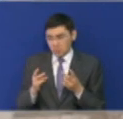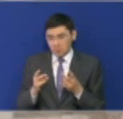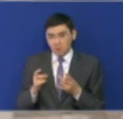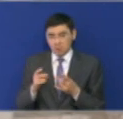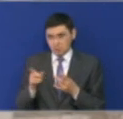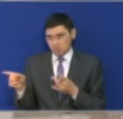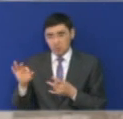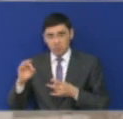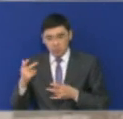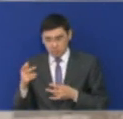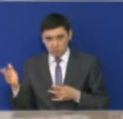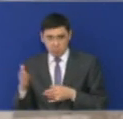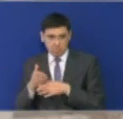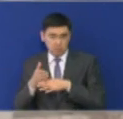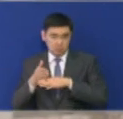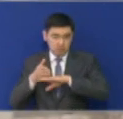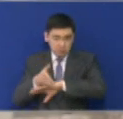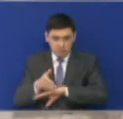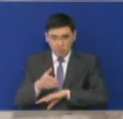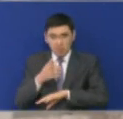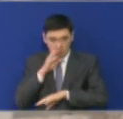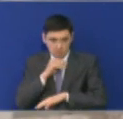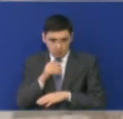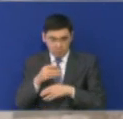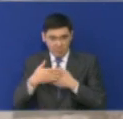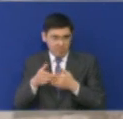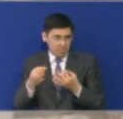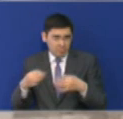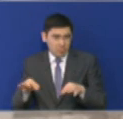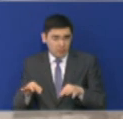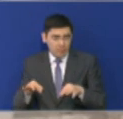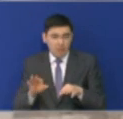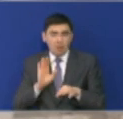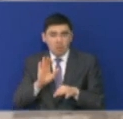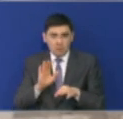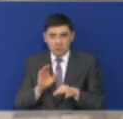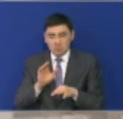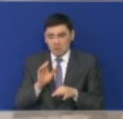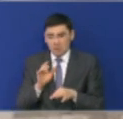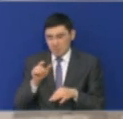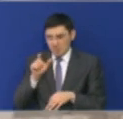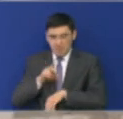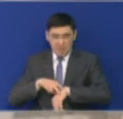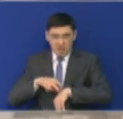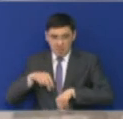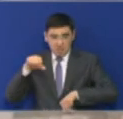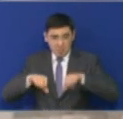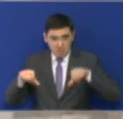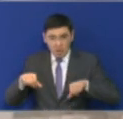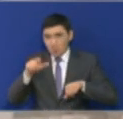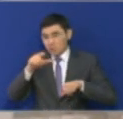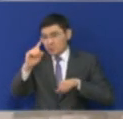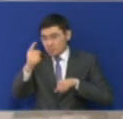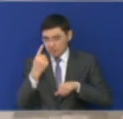жедел әрекет ету үшін бұл тосқауы болады. Сондықтан бұл жерде күндіз-түні полиция патрулі қызмет